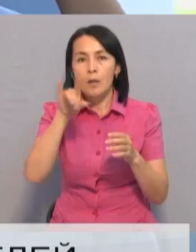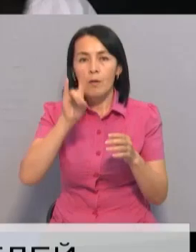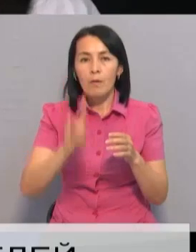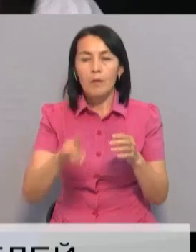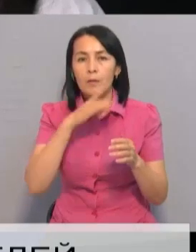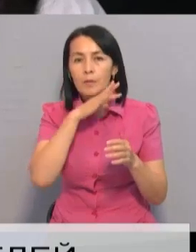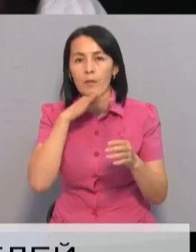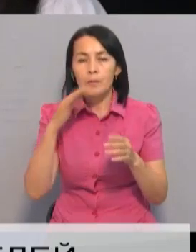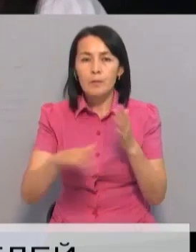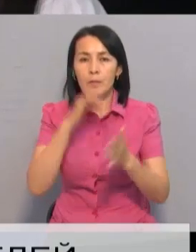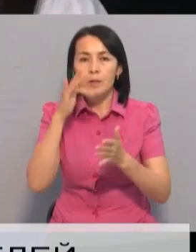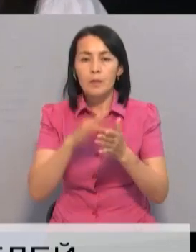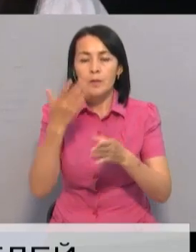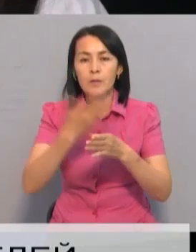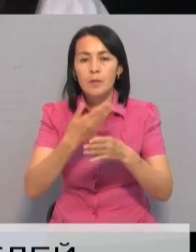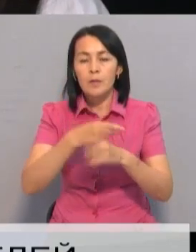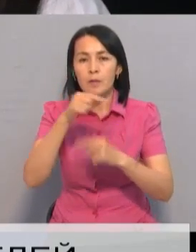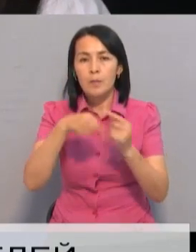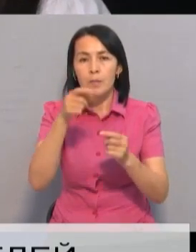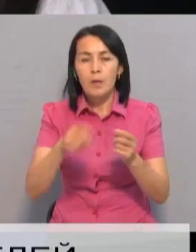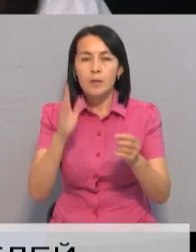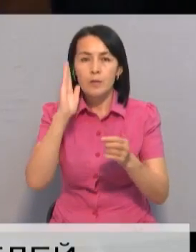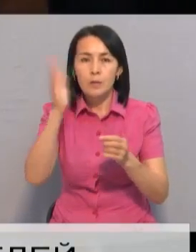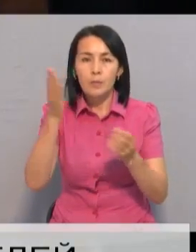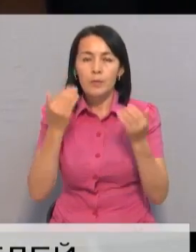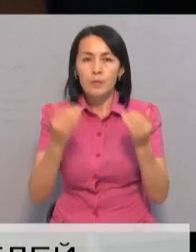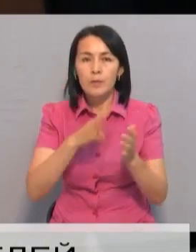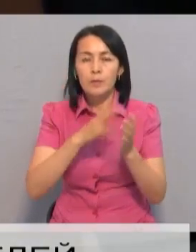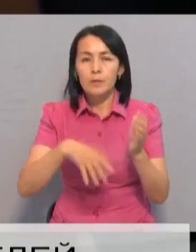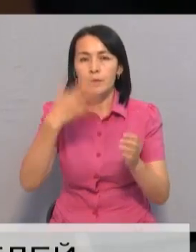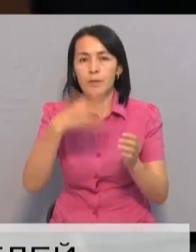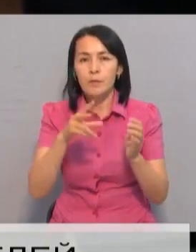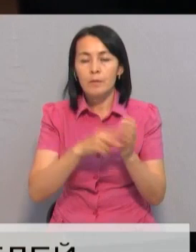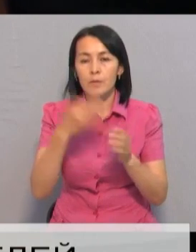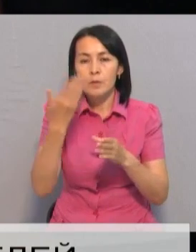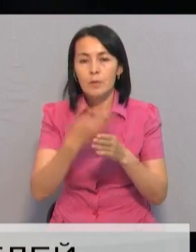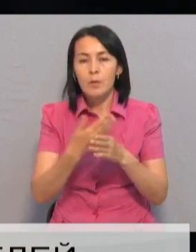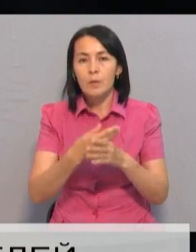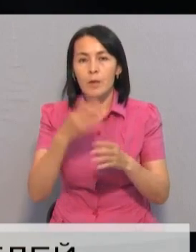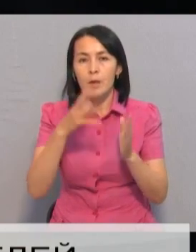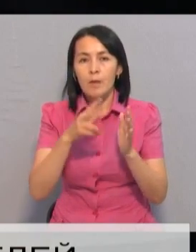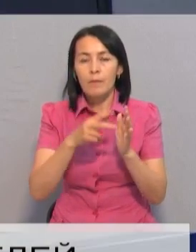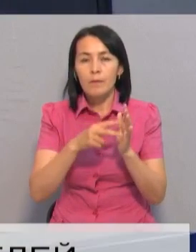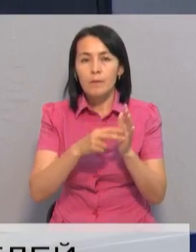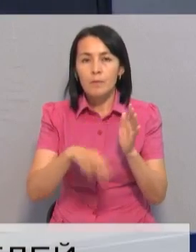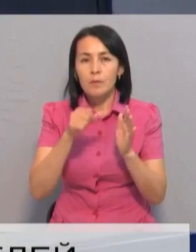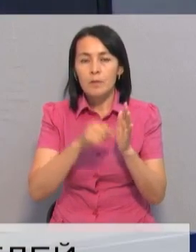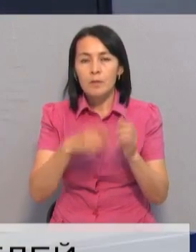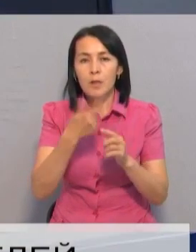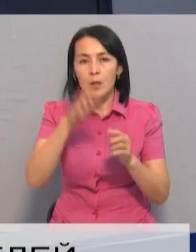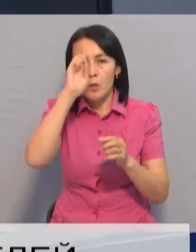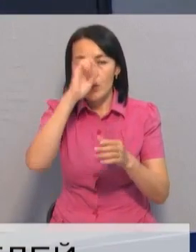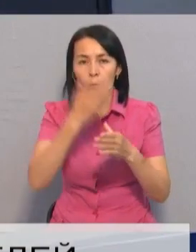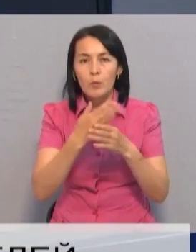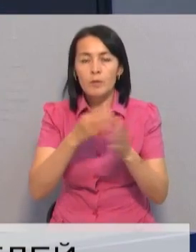в многофункциональном центре обслуживания предпринимателей будет доступно 958 услуг, 860 из которых